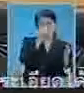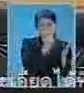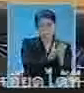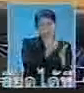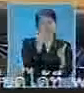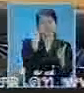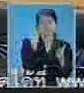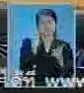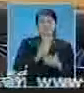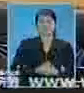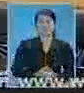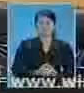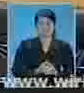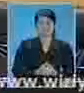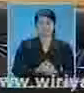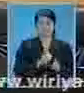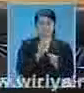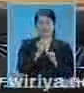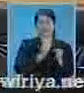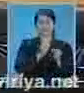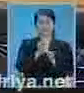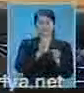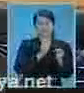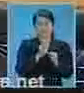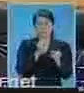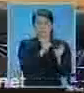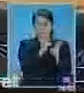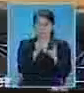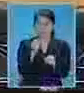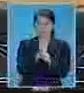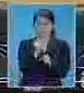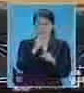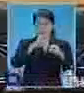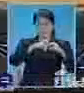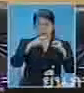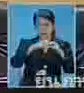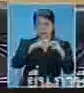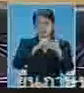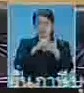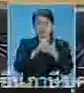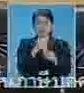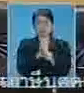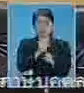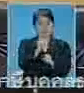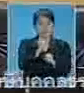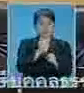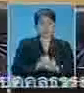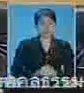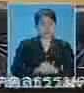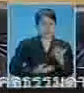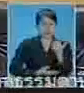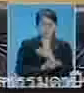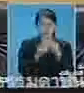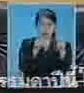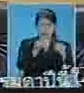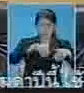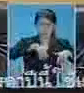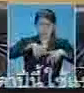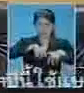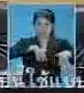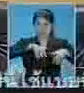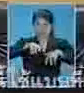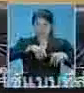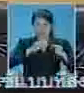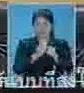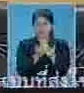แพงกว่าราคาที่รัฐบาลกำหนดไว้วิธีเดียวที่จะแก้ไขปัญหานี้ได้ ก็คือการเปิดโอกาสให้กับประชาชนสามารถที่จะซื้อ